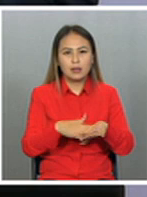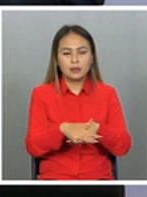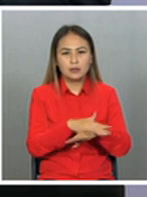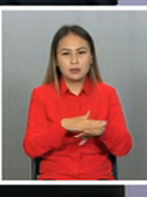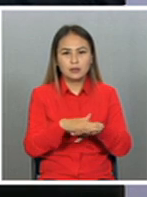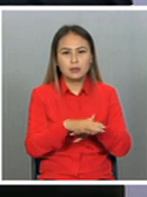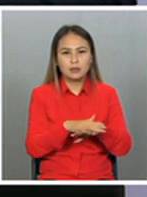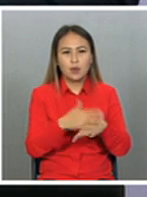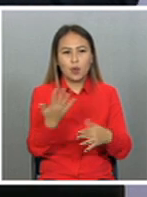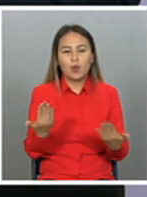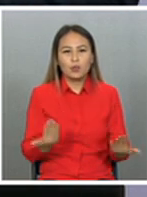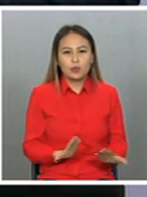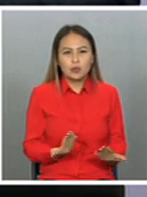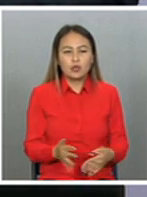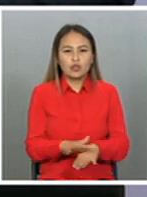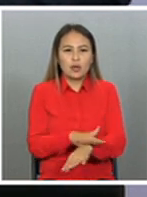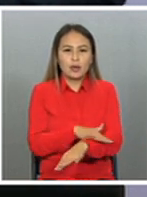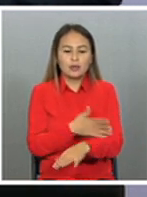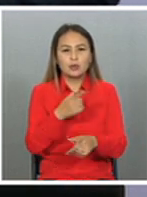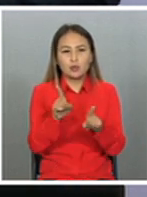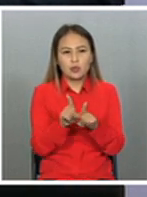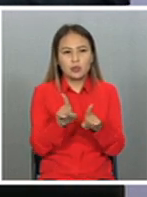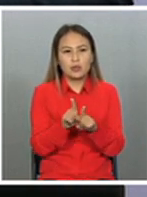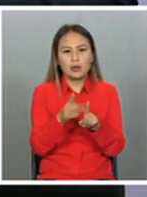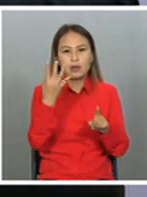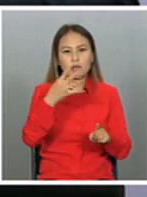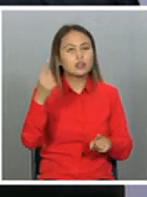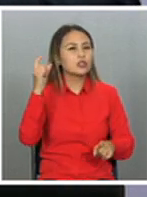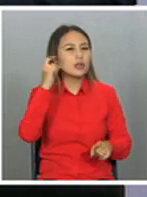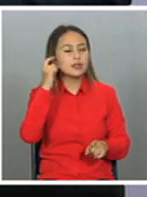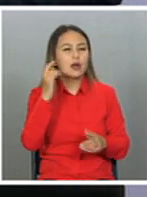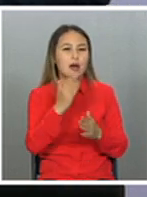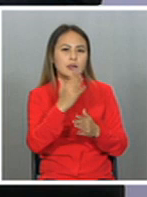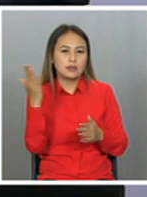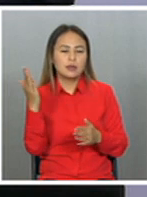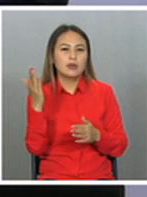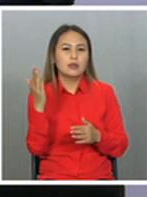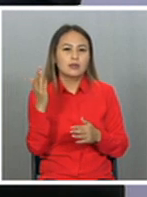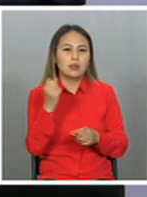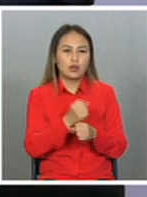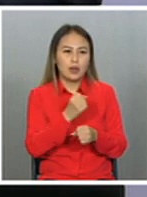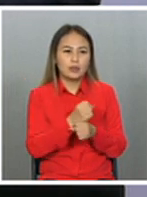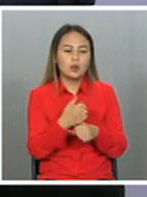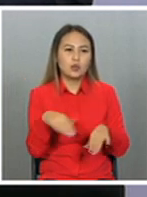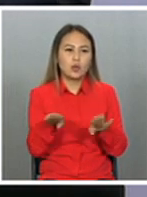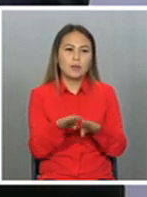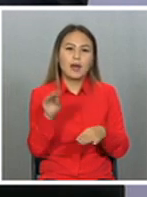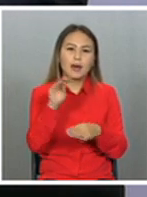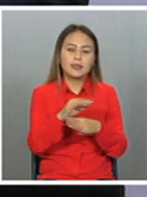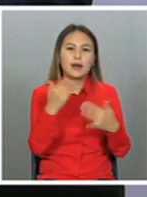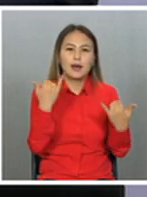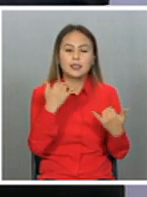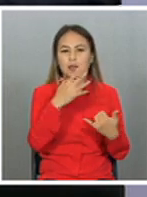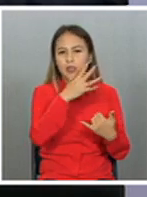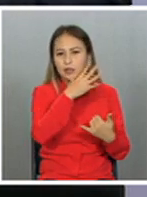халықтың жаңағы өмір сүру ұзақтығының өзі бұнда 40 жастан аса жаңағы құрайды. Сонымен қоса қазіргі кезде